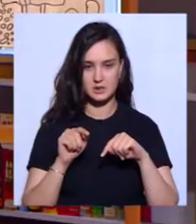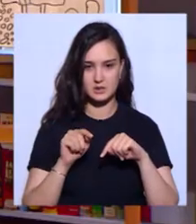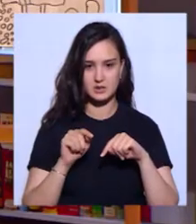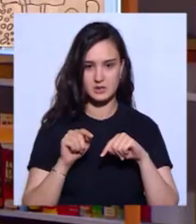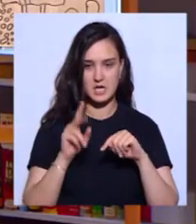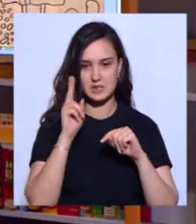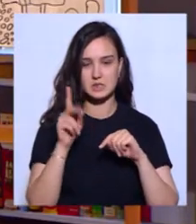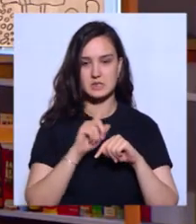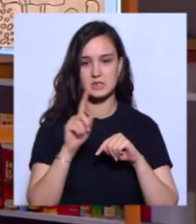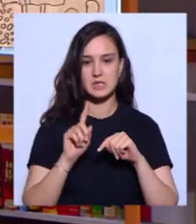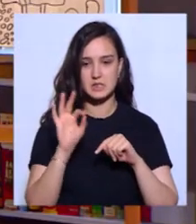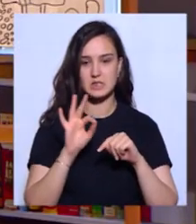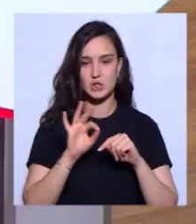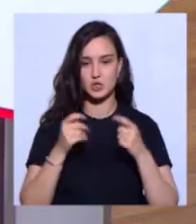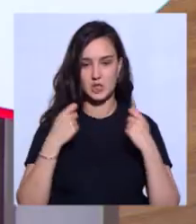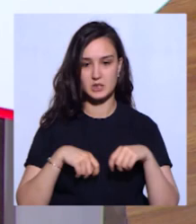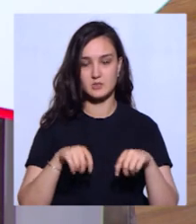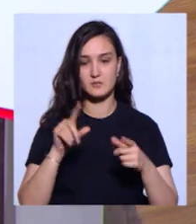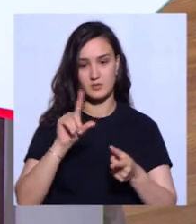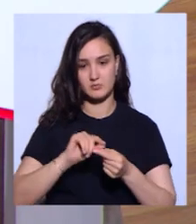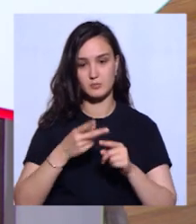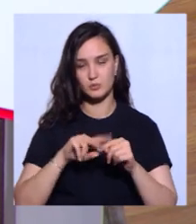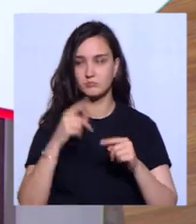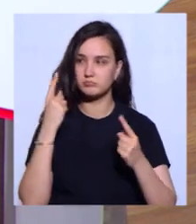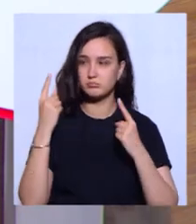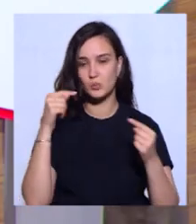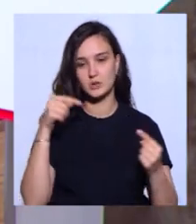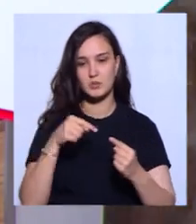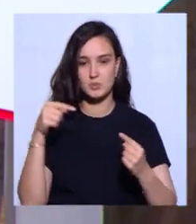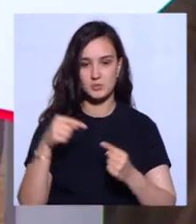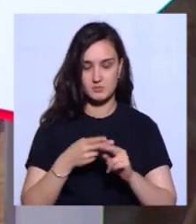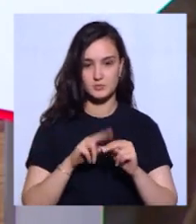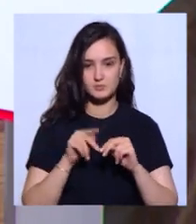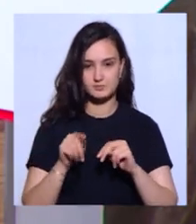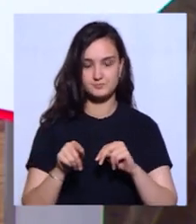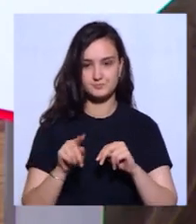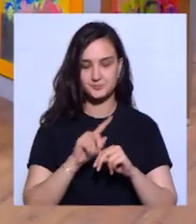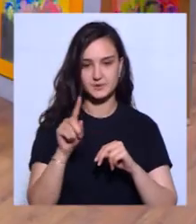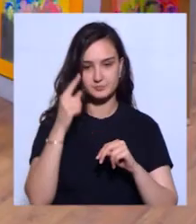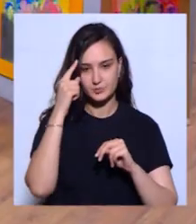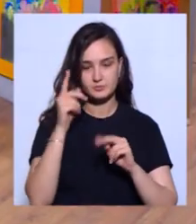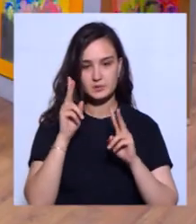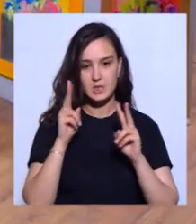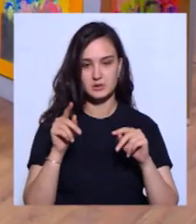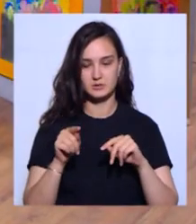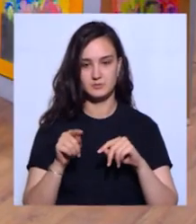რა ჩაიცოდოთ, გეხარ და ამას ისუხდება, ამას ისუხდება და რაღაცას ფიქრობ და არ.